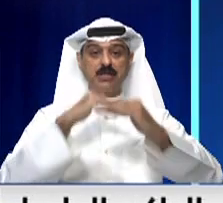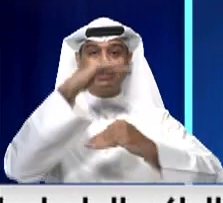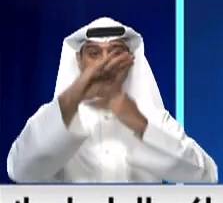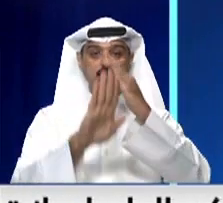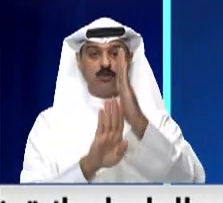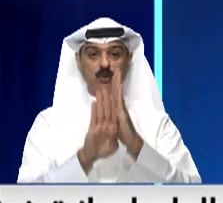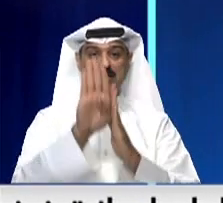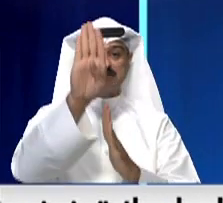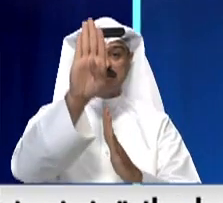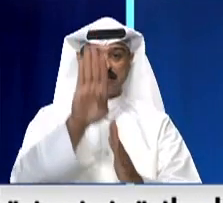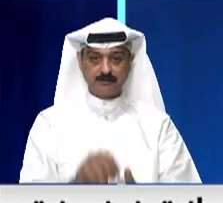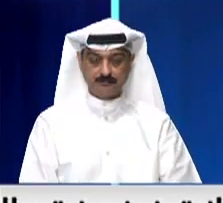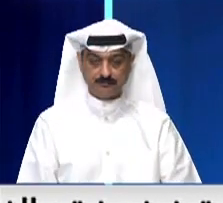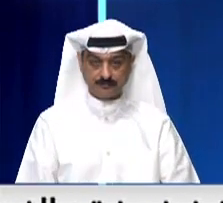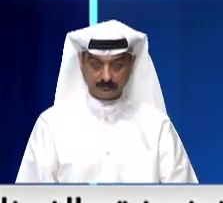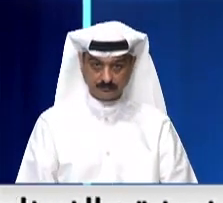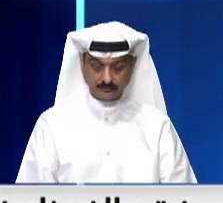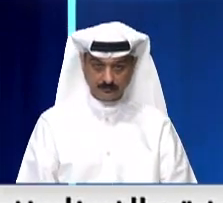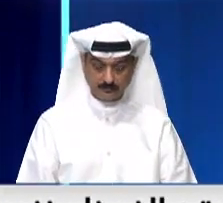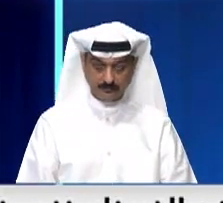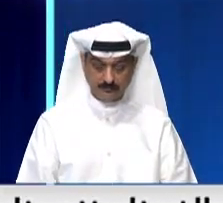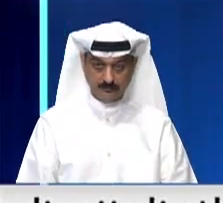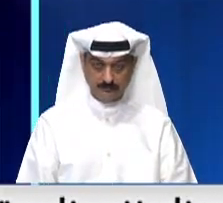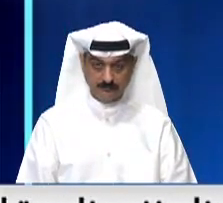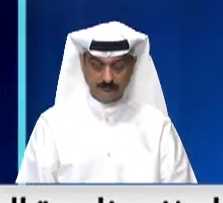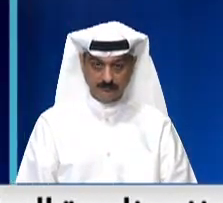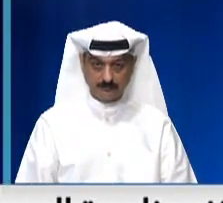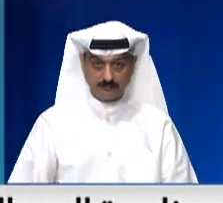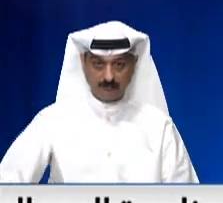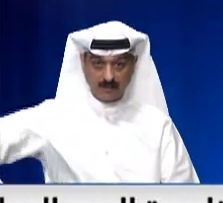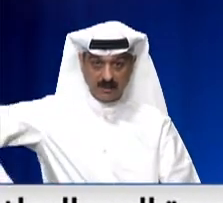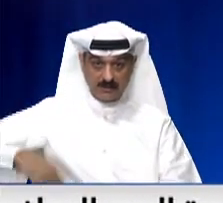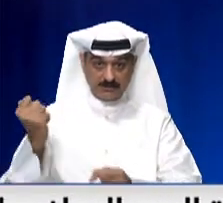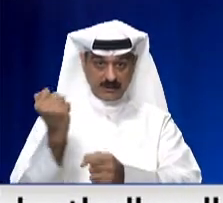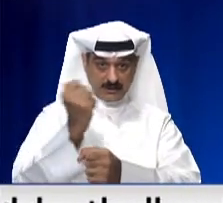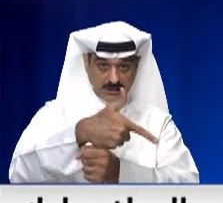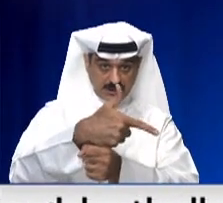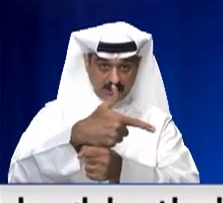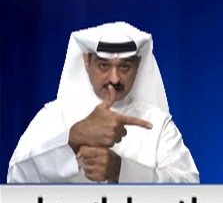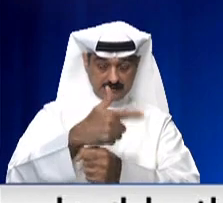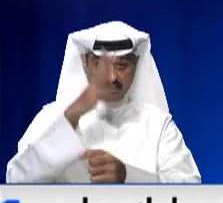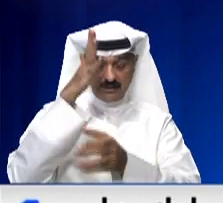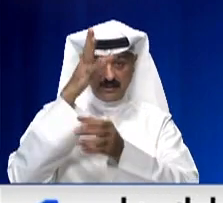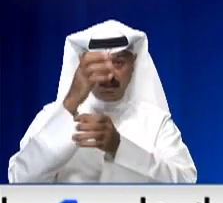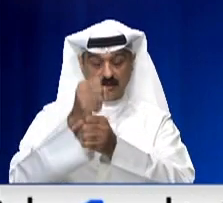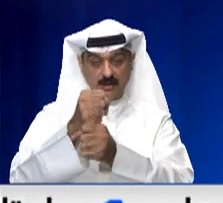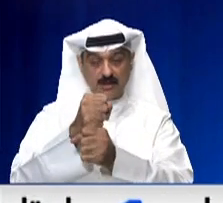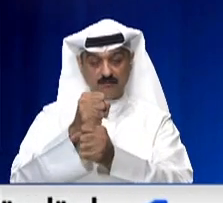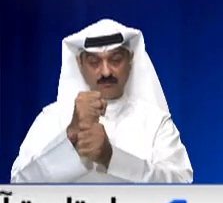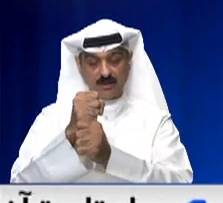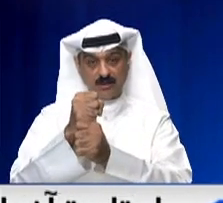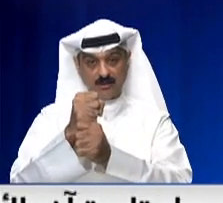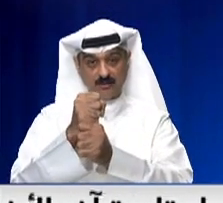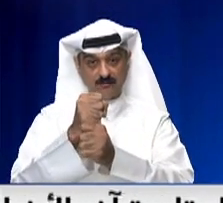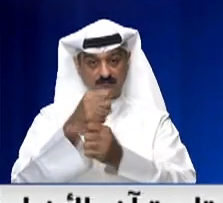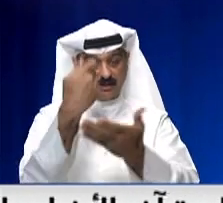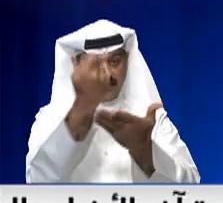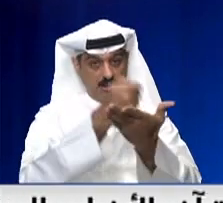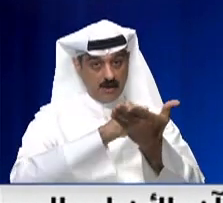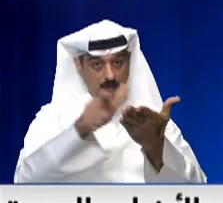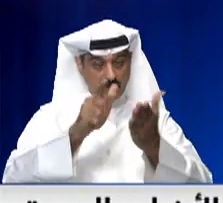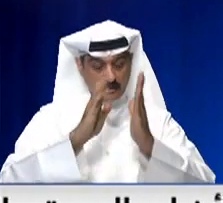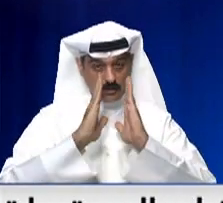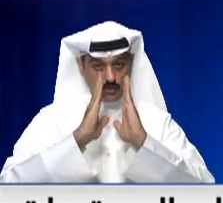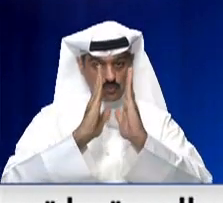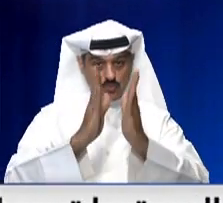التقدم والازدهار. بعث سمو ولي العهد الشيخ مشعل الأحمد الجابر الصباح حفظه الله